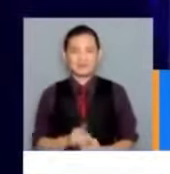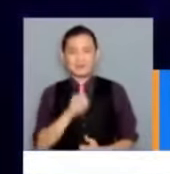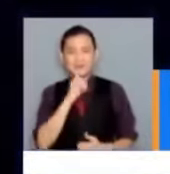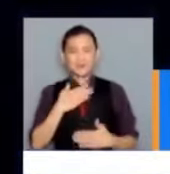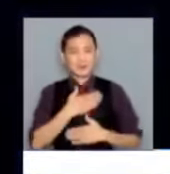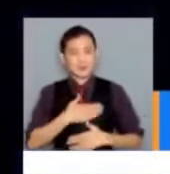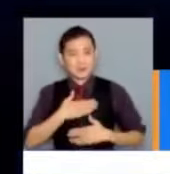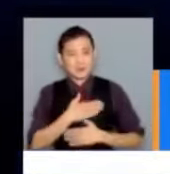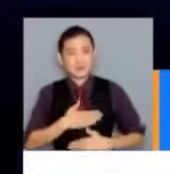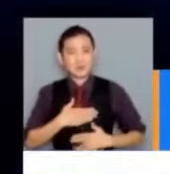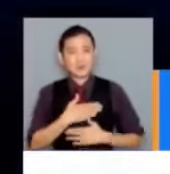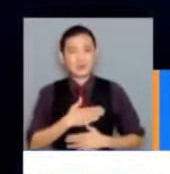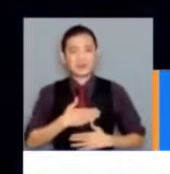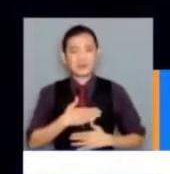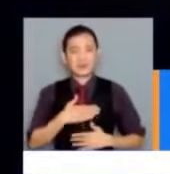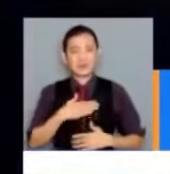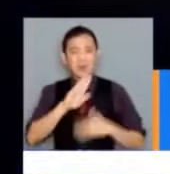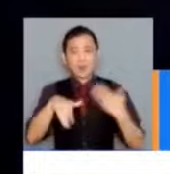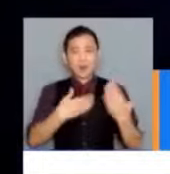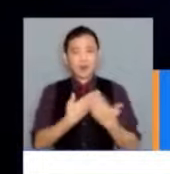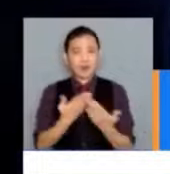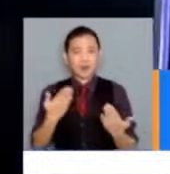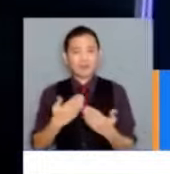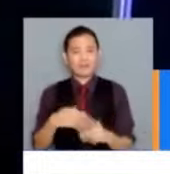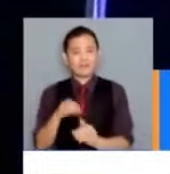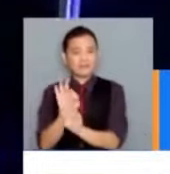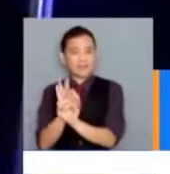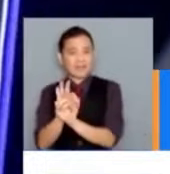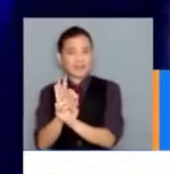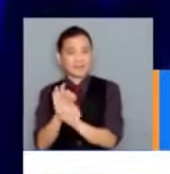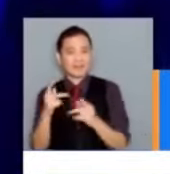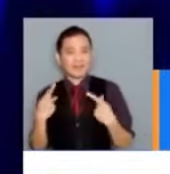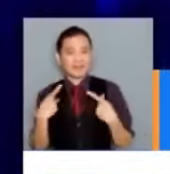fans sila. So, dahil kami lang yung nandun sa parang maliit na tunnel.